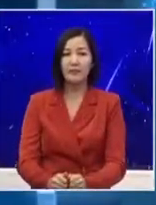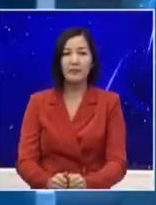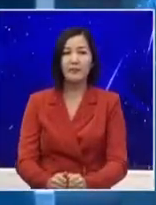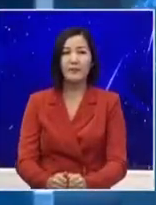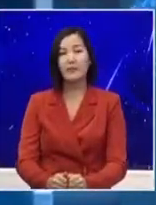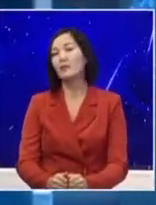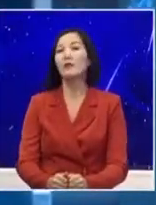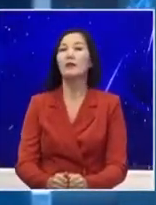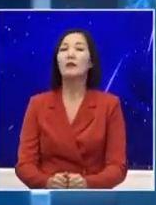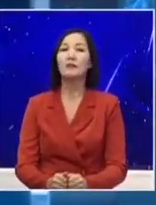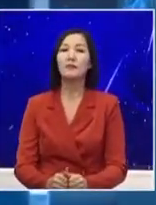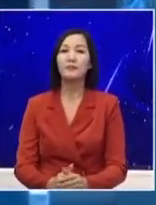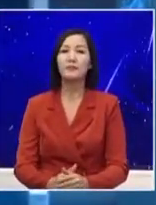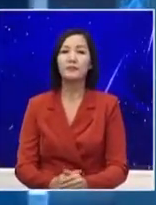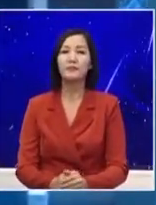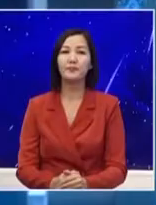Жетісу телеарнасы.